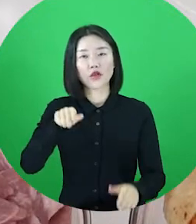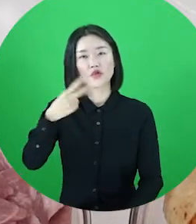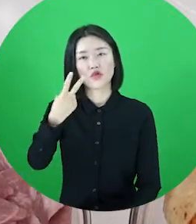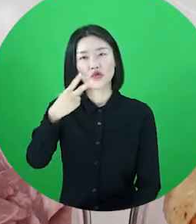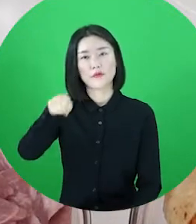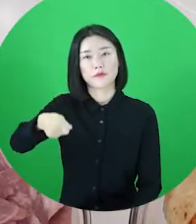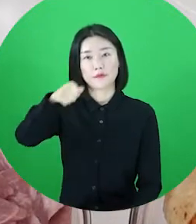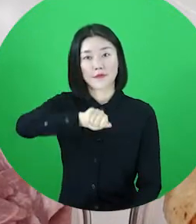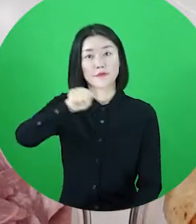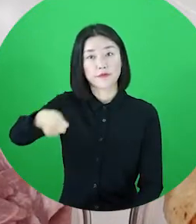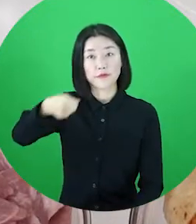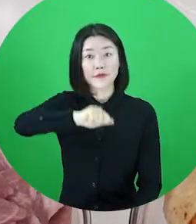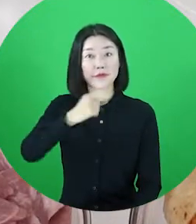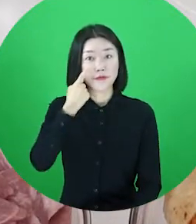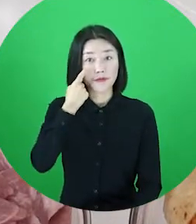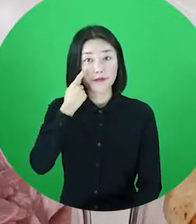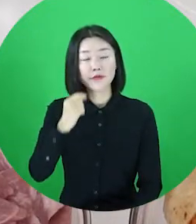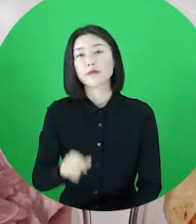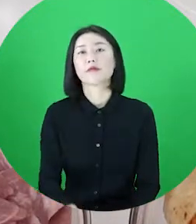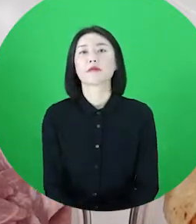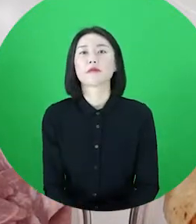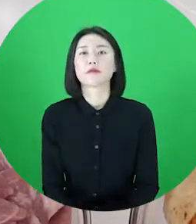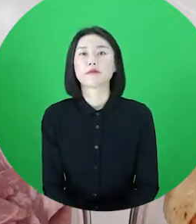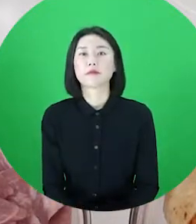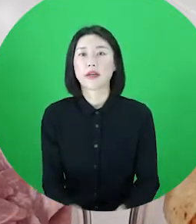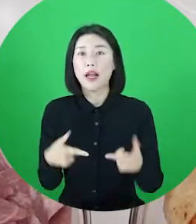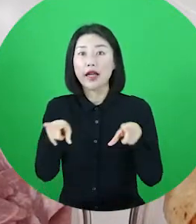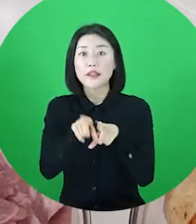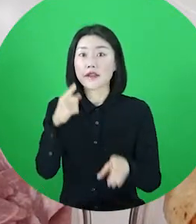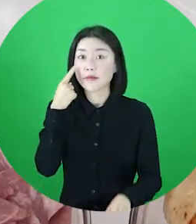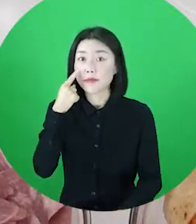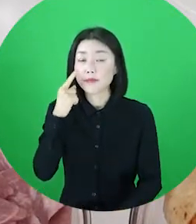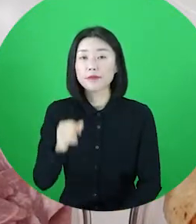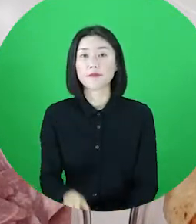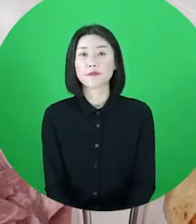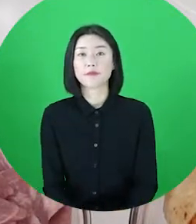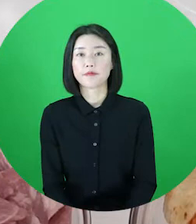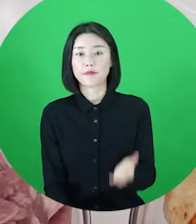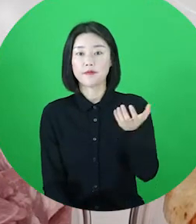2숟가락 넣어줄게요. 자, 해볼게요.